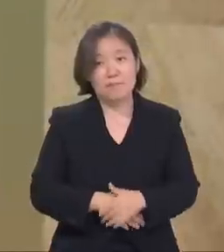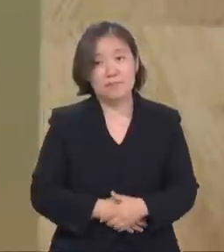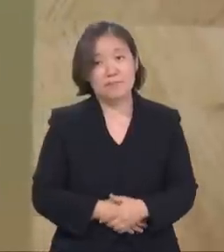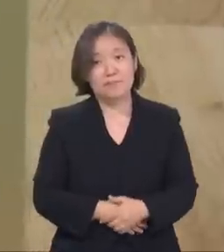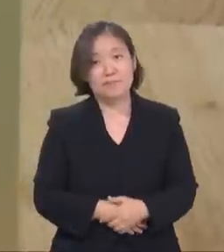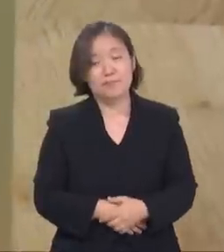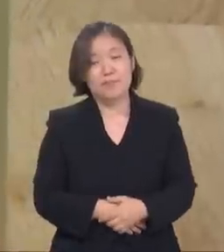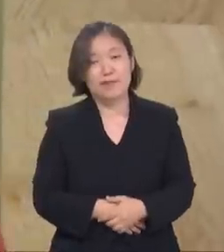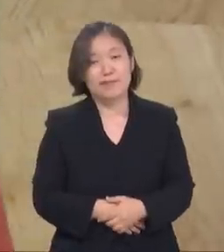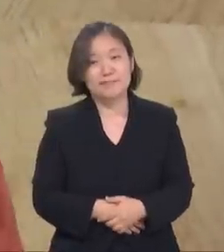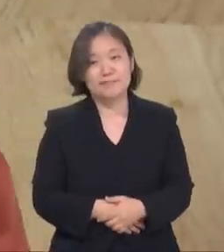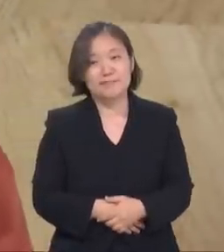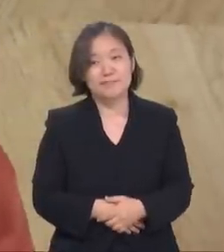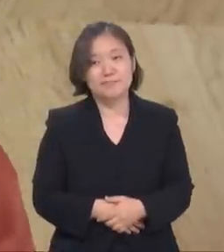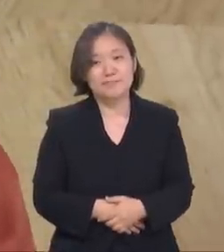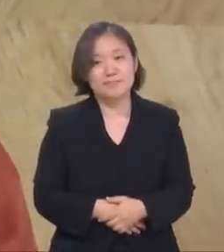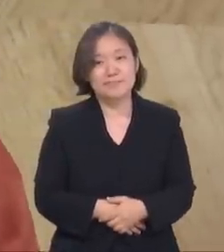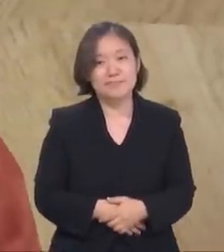자